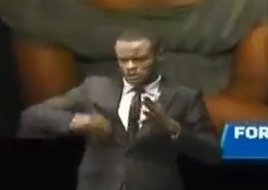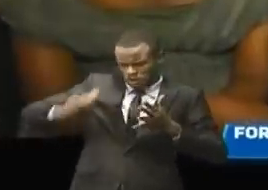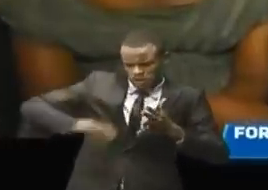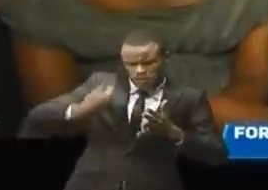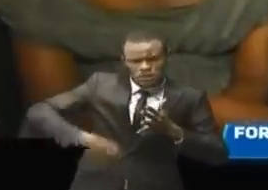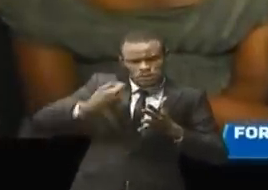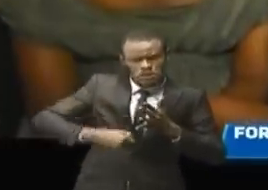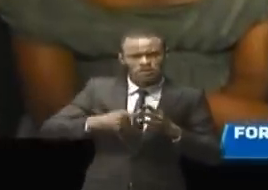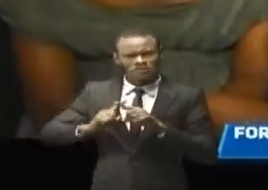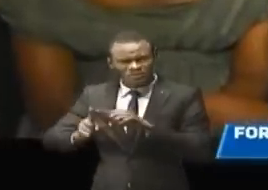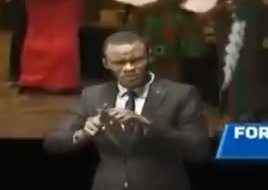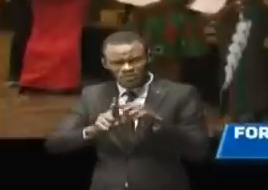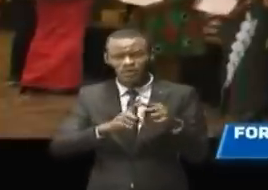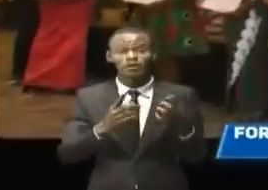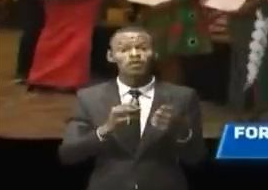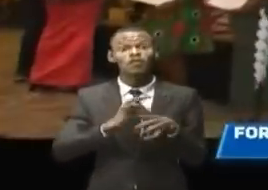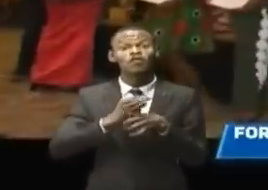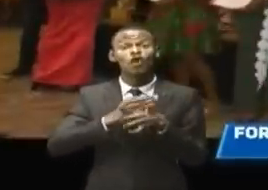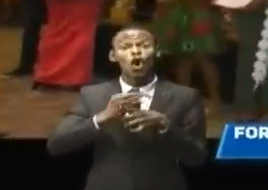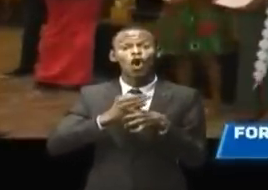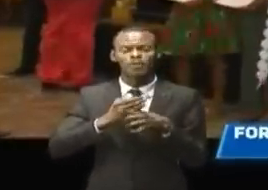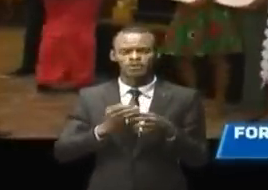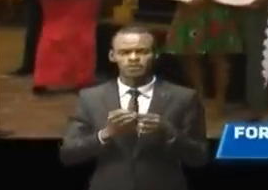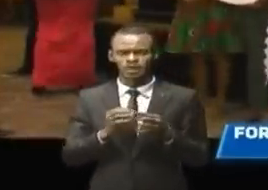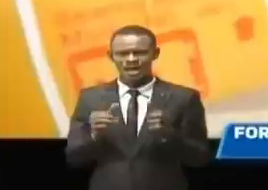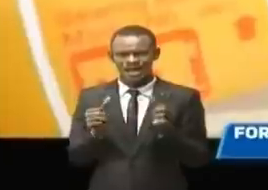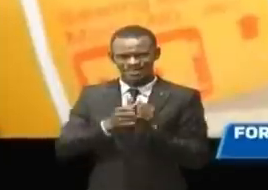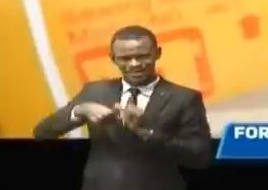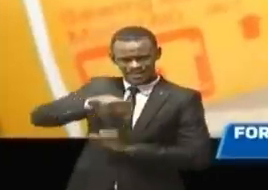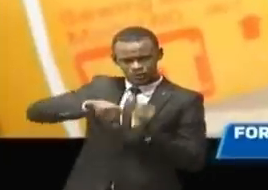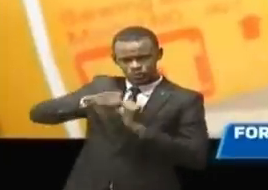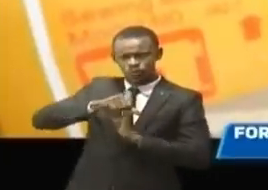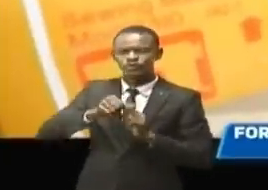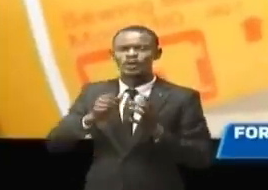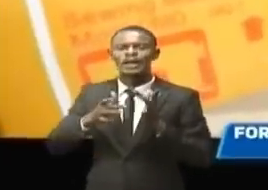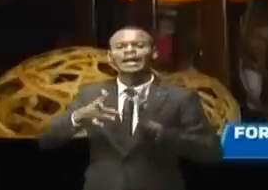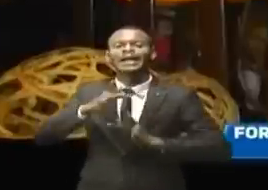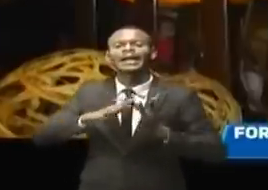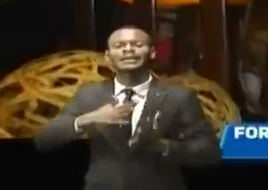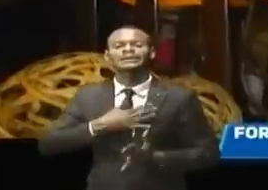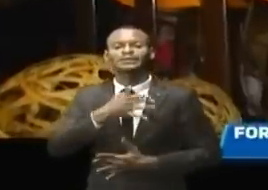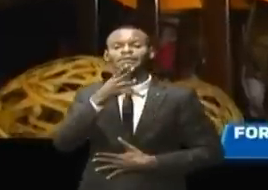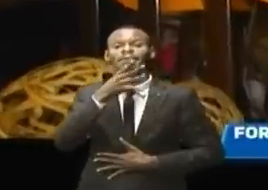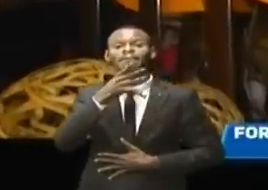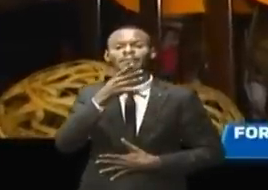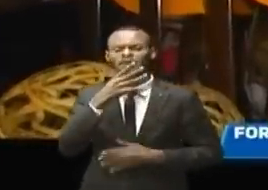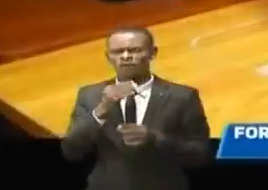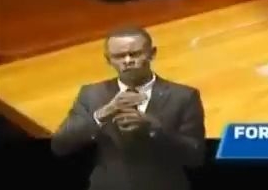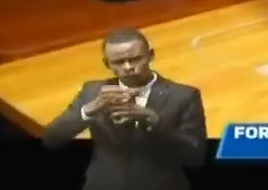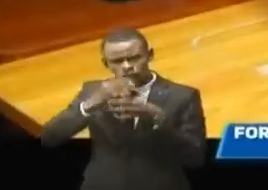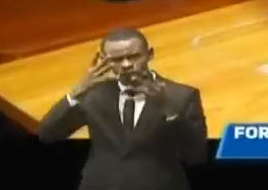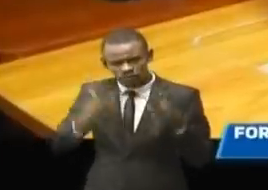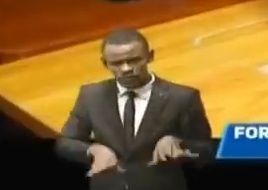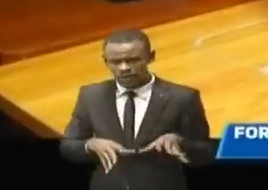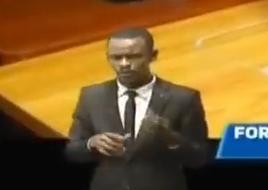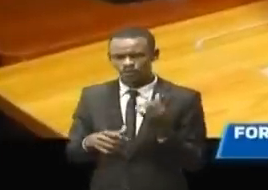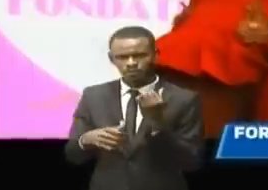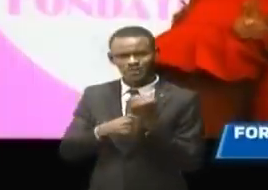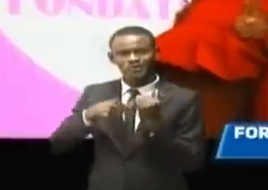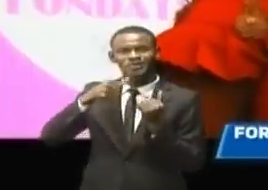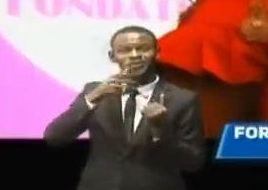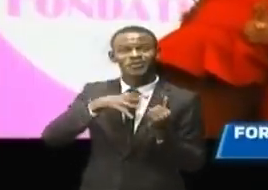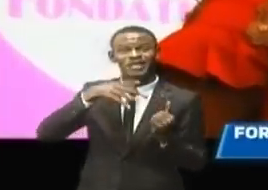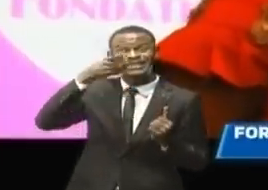tradition a été respectée. La cérémonie de remise de brevet a été sanctionnée par la remise des kits de métier aux 150